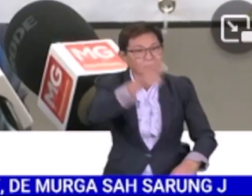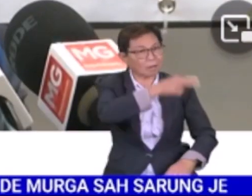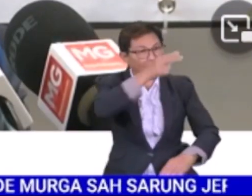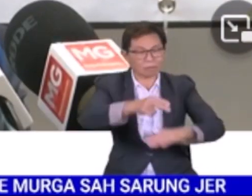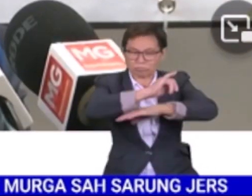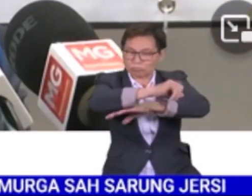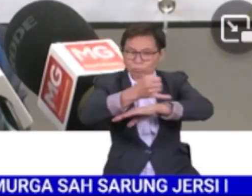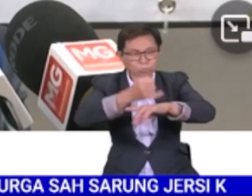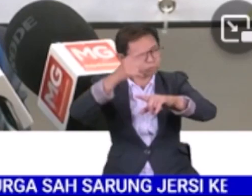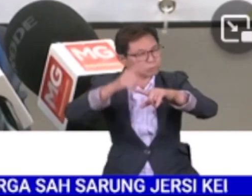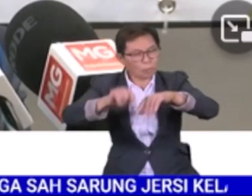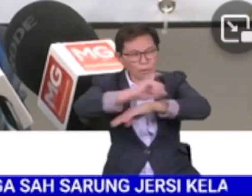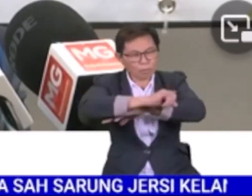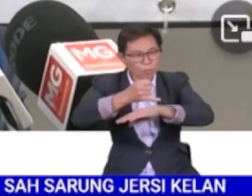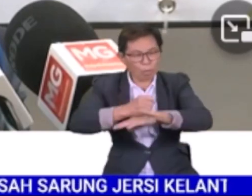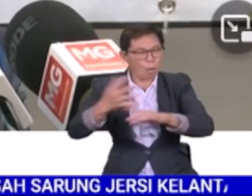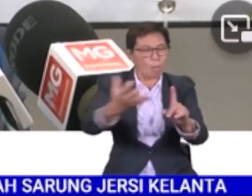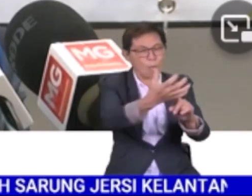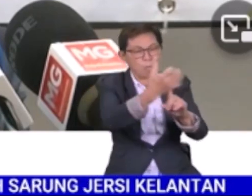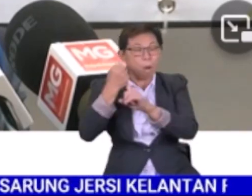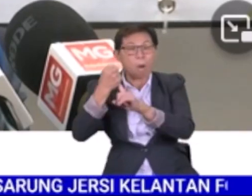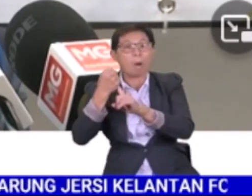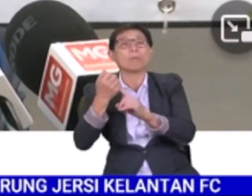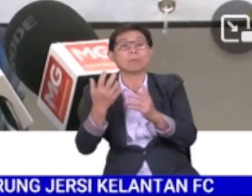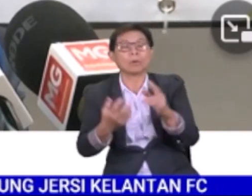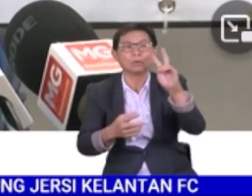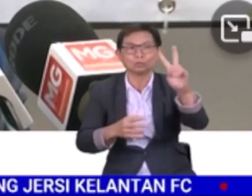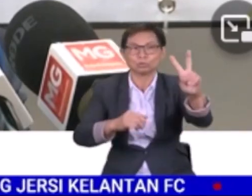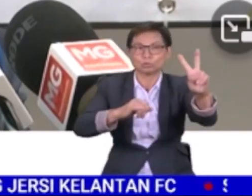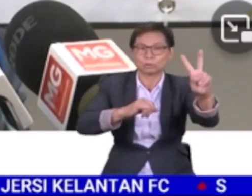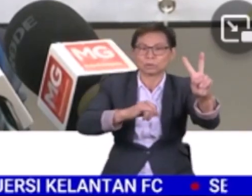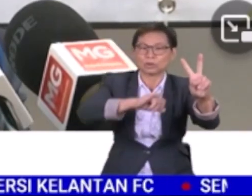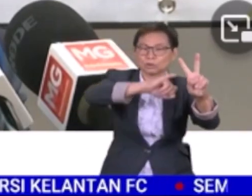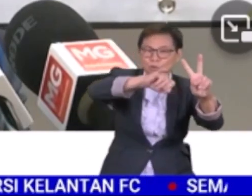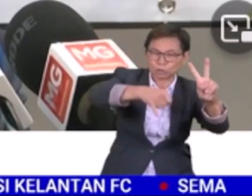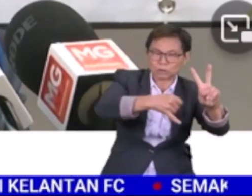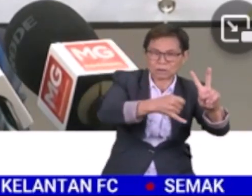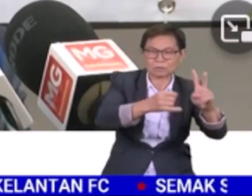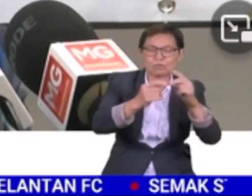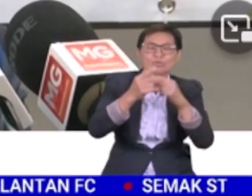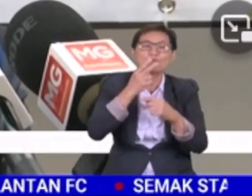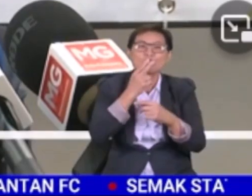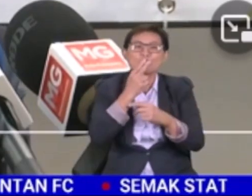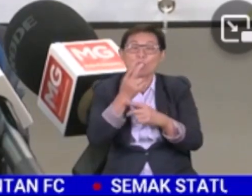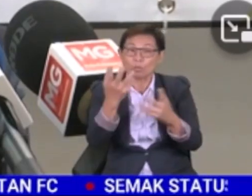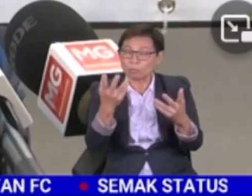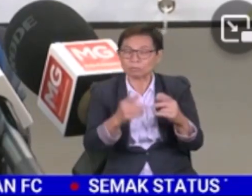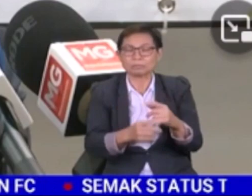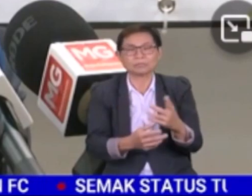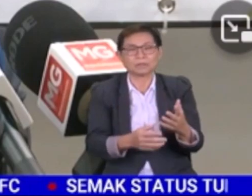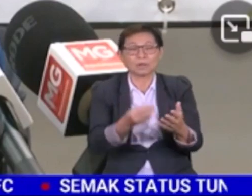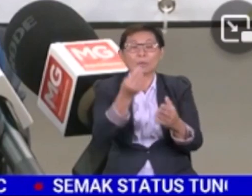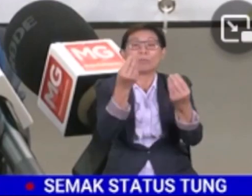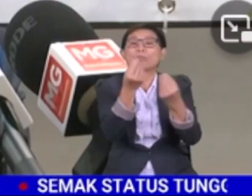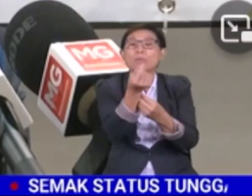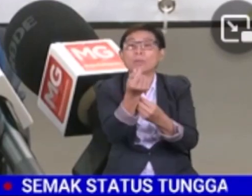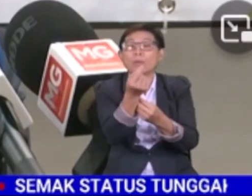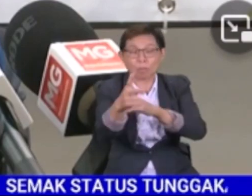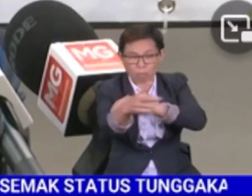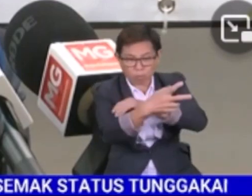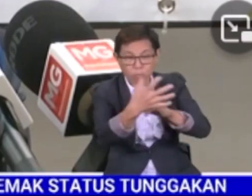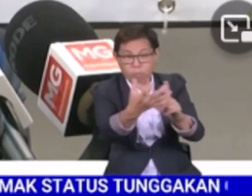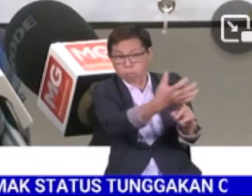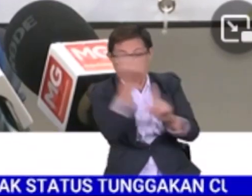yang dirampas adalah sebanyak 2 juta batang nilai rampasan adalah